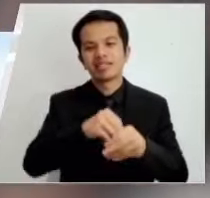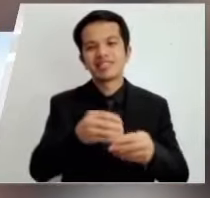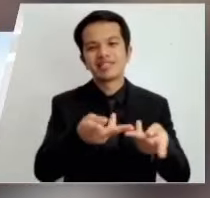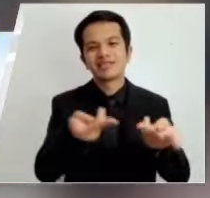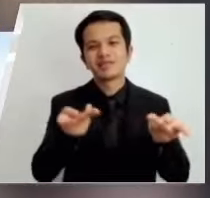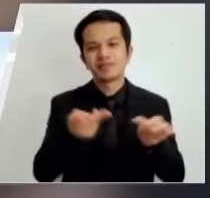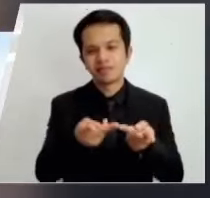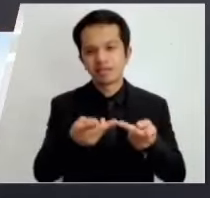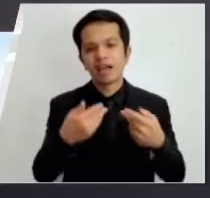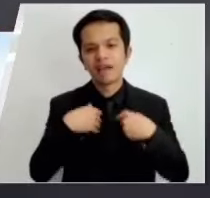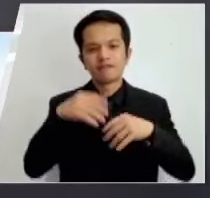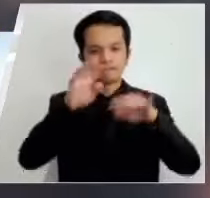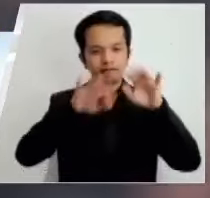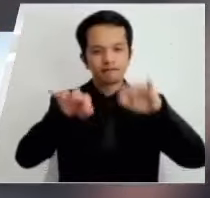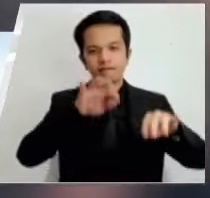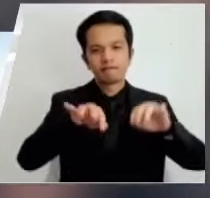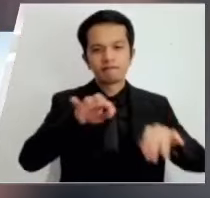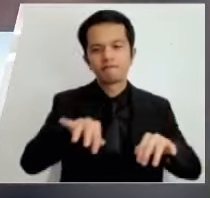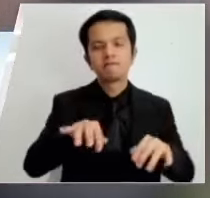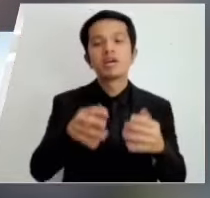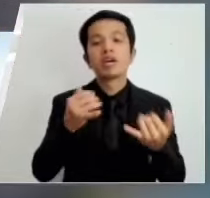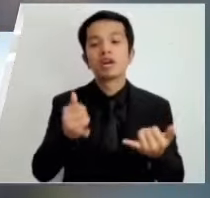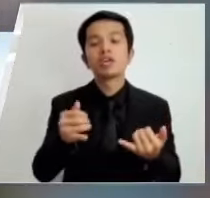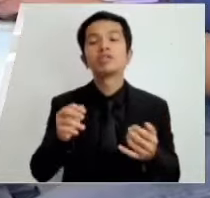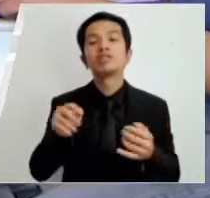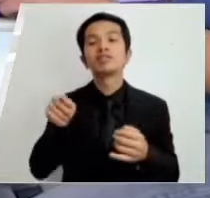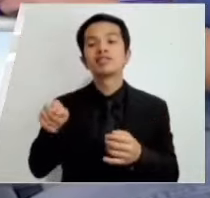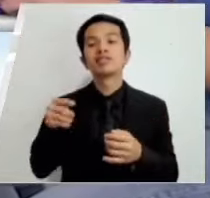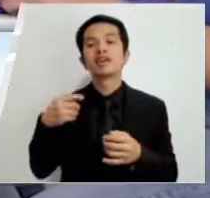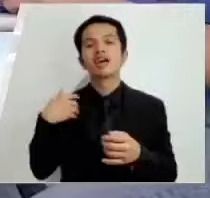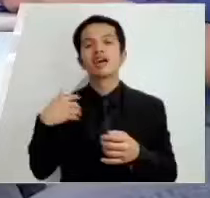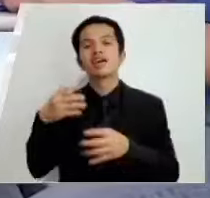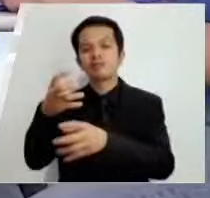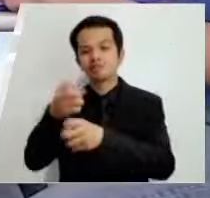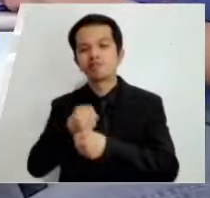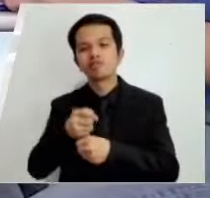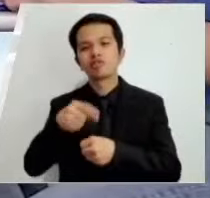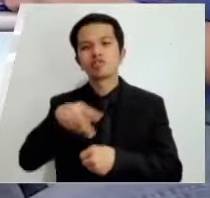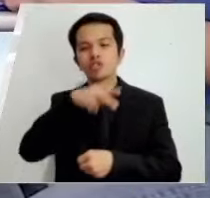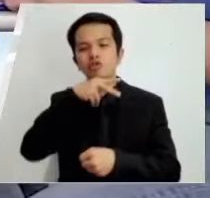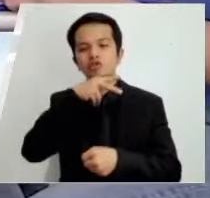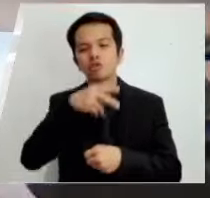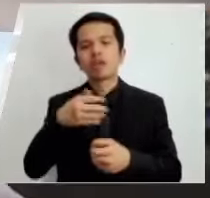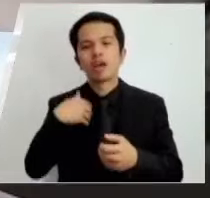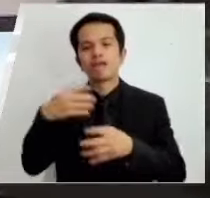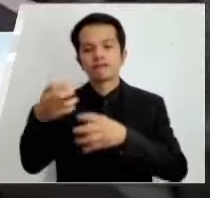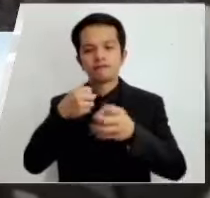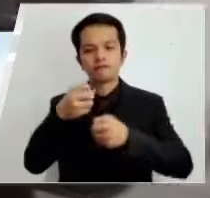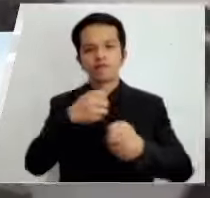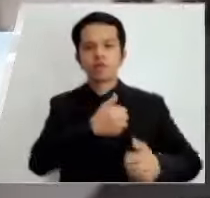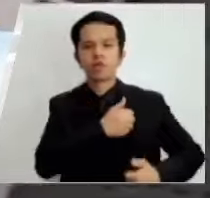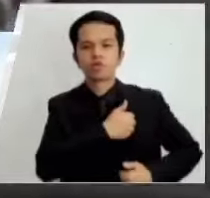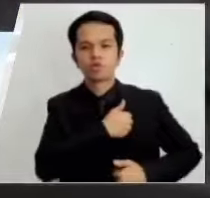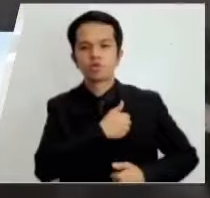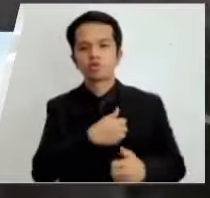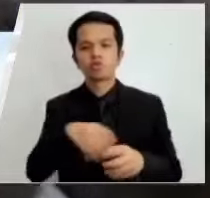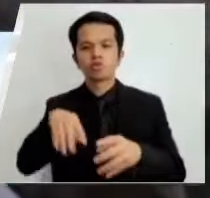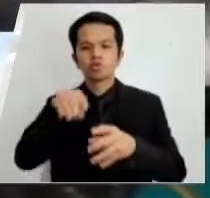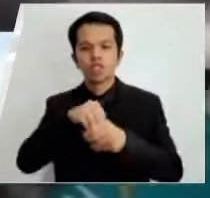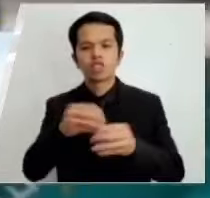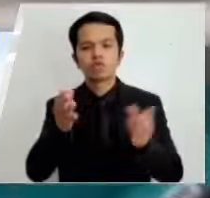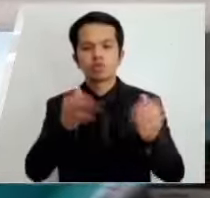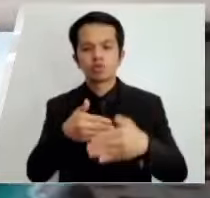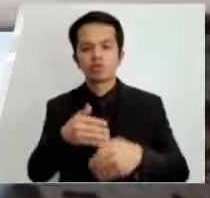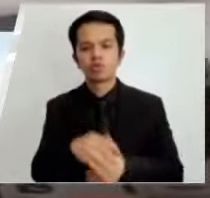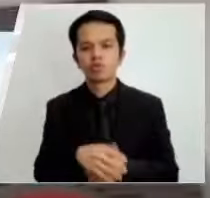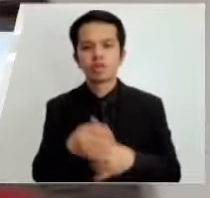nahahalughog. Hawak na rin daw ng mga otoridad ang mga suspect. May mga nakumpiska rin mga armas na nakuha sa mga kwarto. Aalamin pa